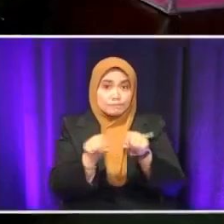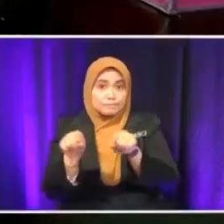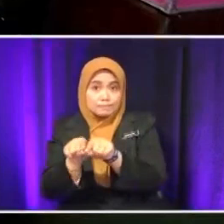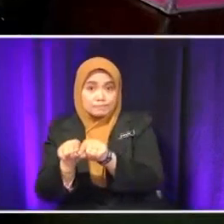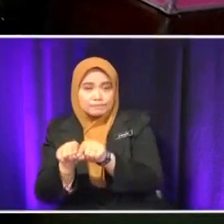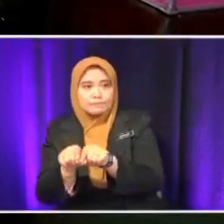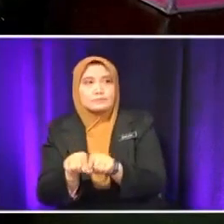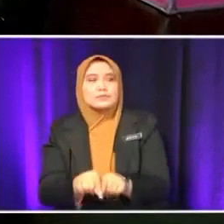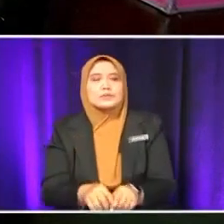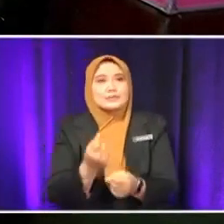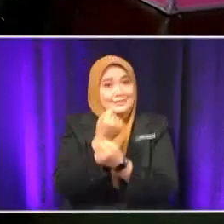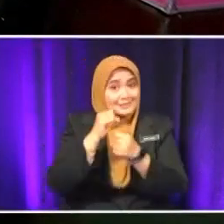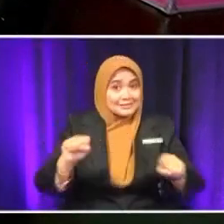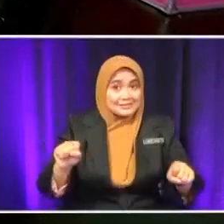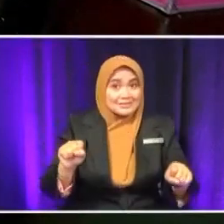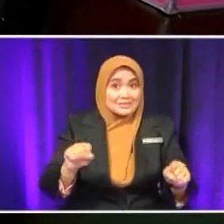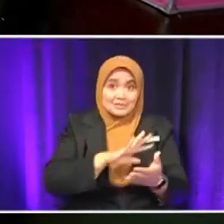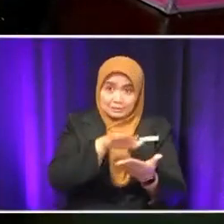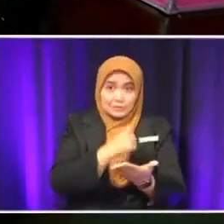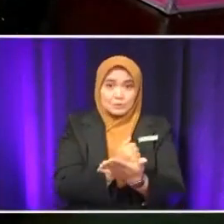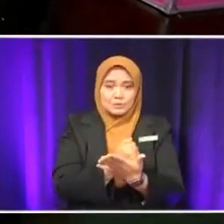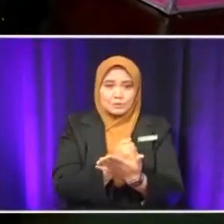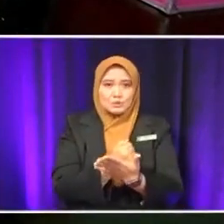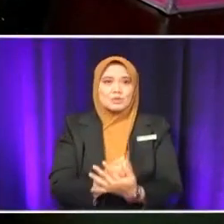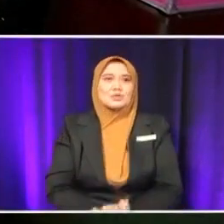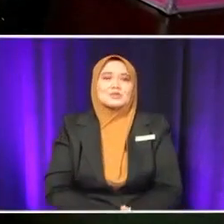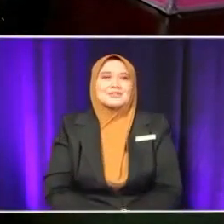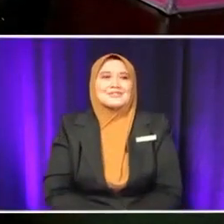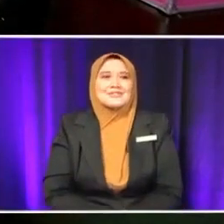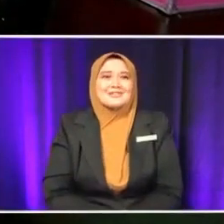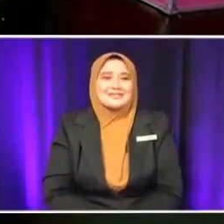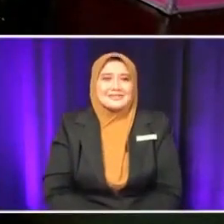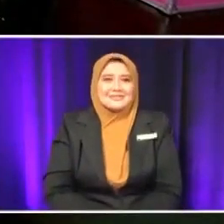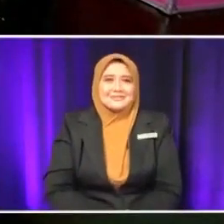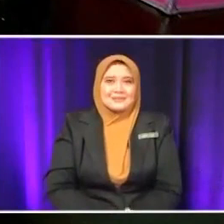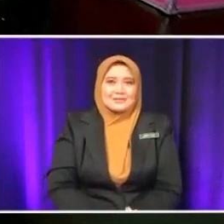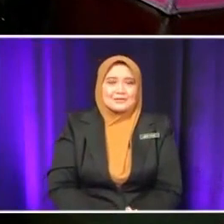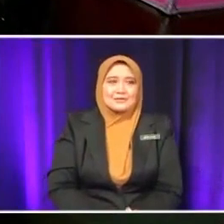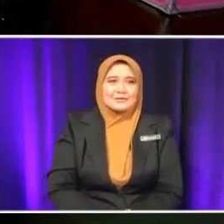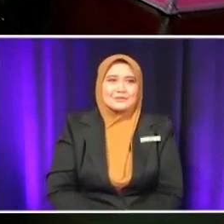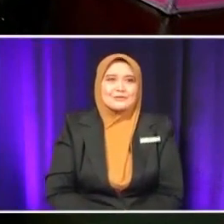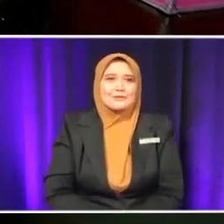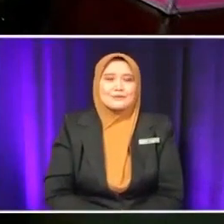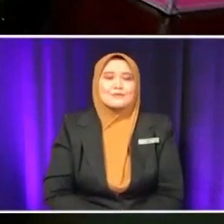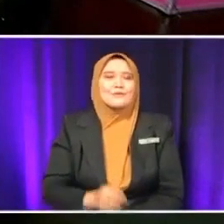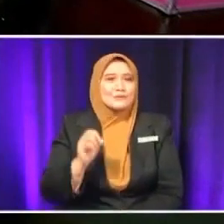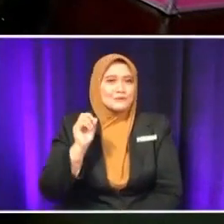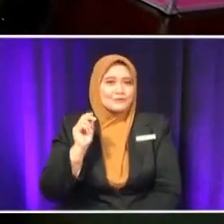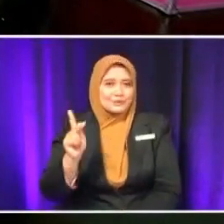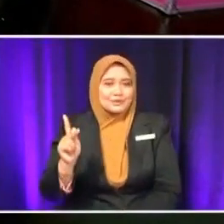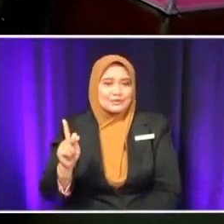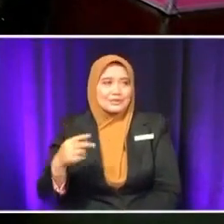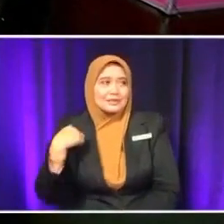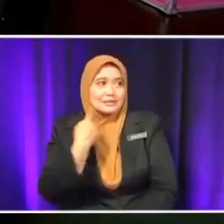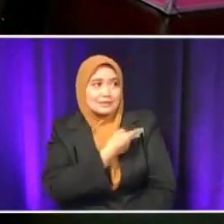seterusnya? Sedia cikgu. Sedia. Wah, oh, kita kelam sedia. Oh, nampak angguk-angguk tu, itu tak sabar tu. Nak angkat tangan pun tak sempat. Baik,